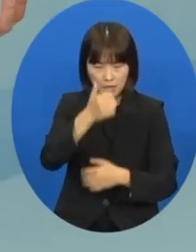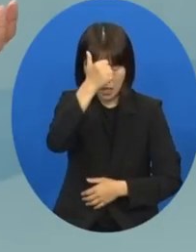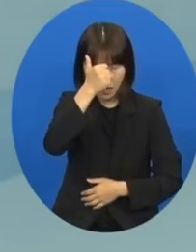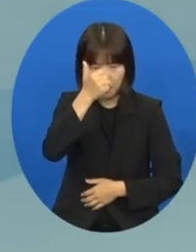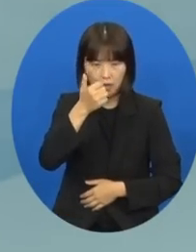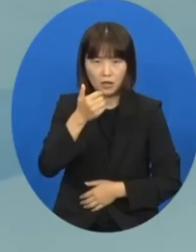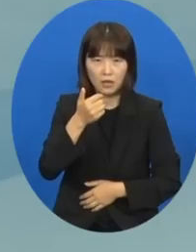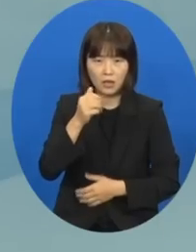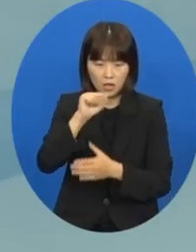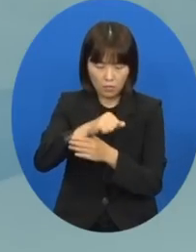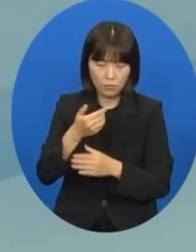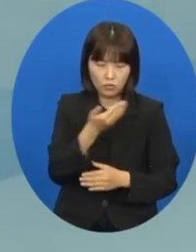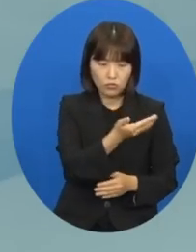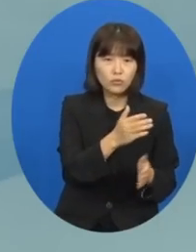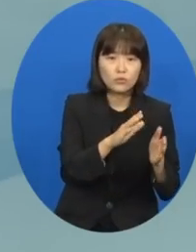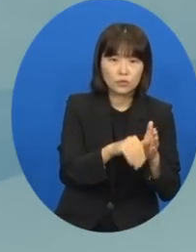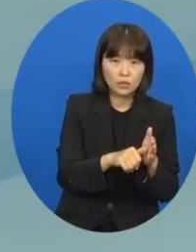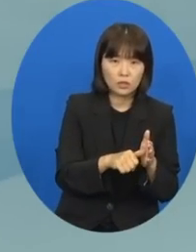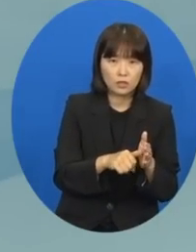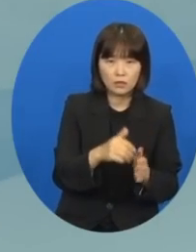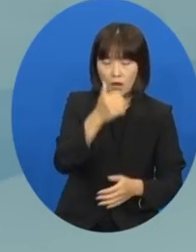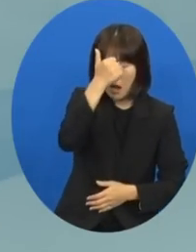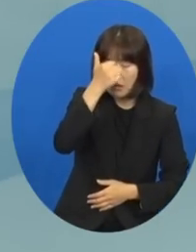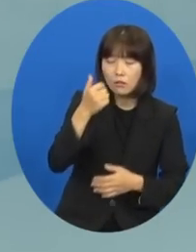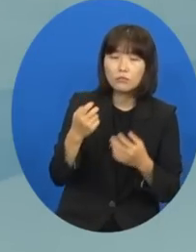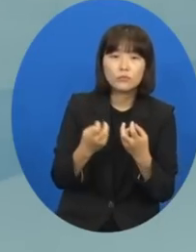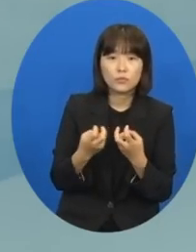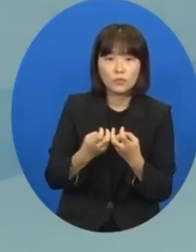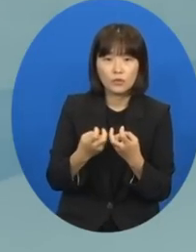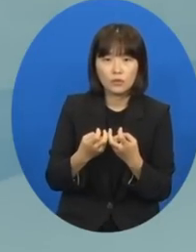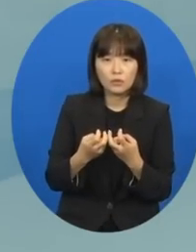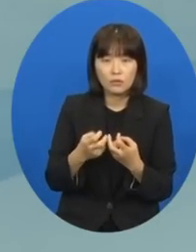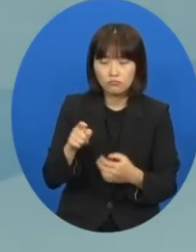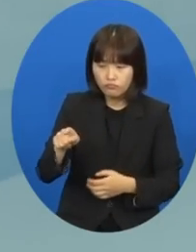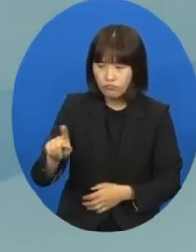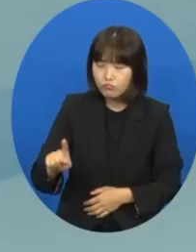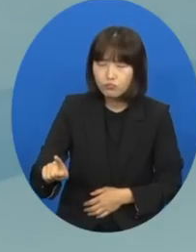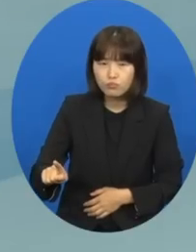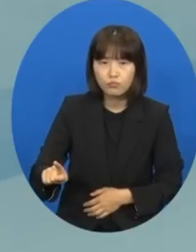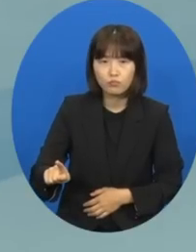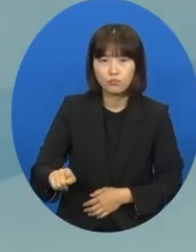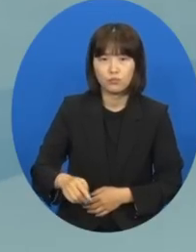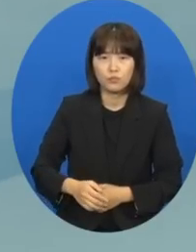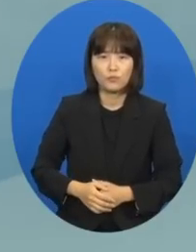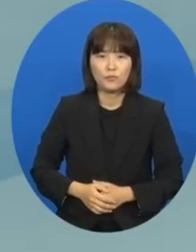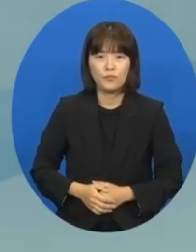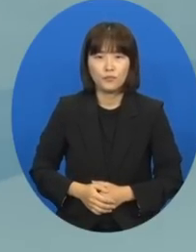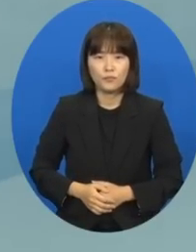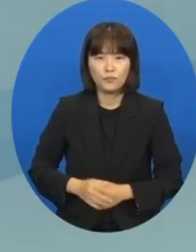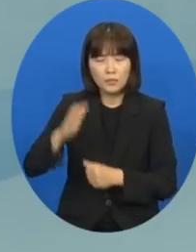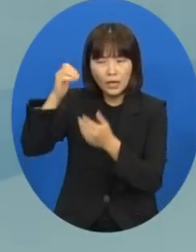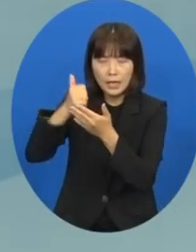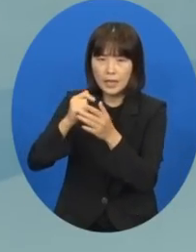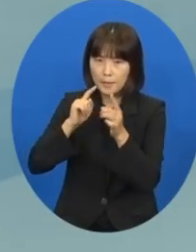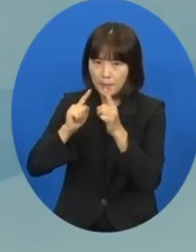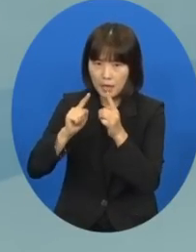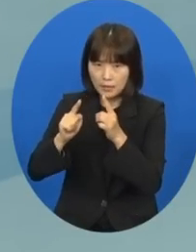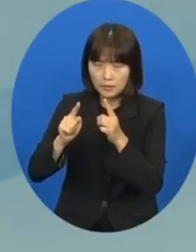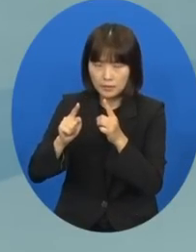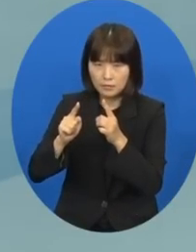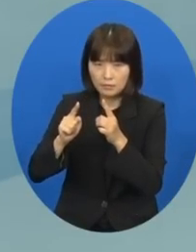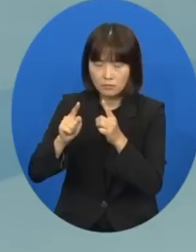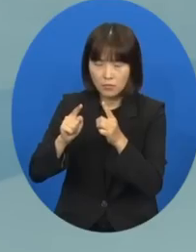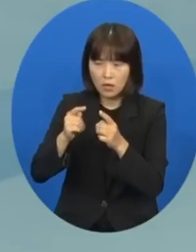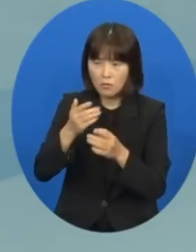때 아담이 어떻게 해야 됩니까? 당신 지금 뭐 하는 거냐고. 하나님의 말씀이 이거